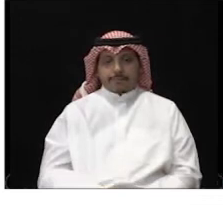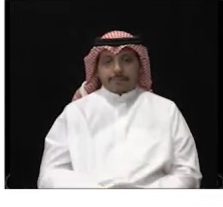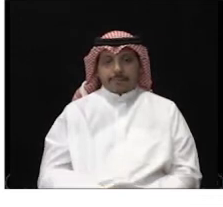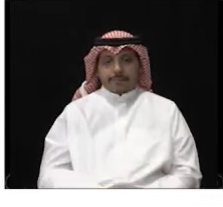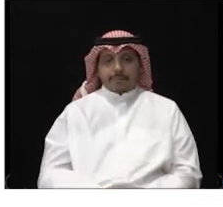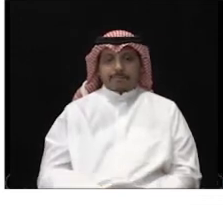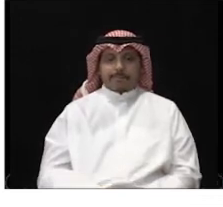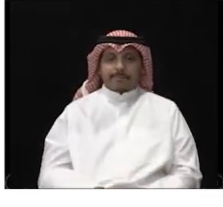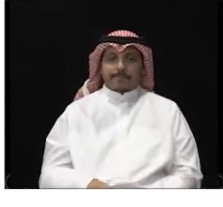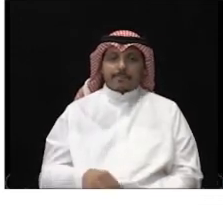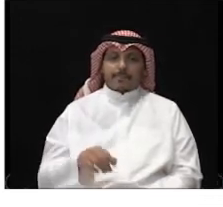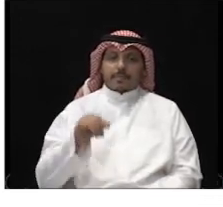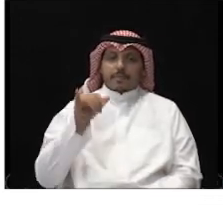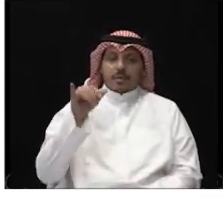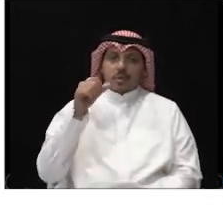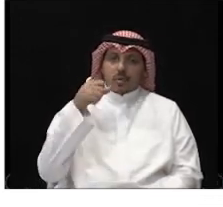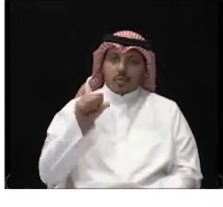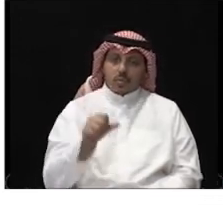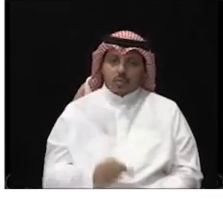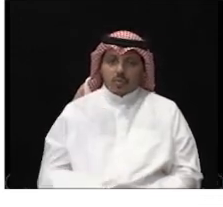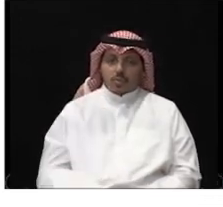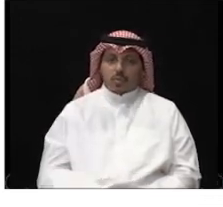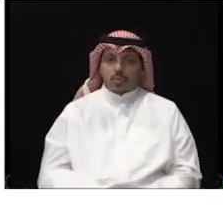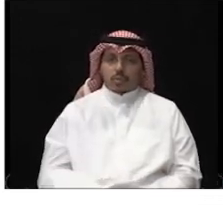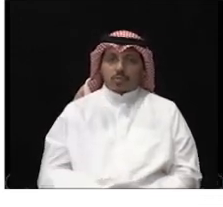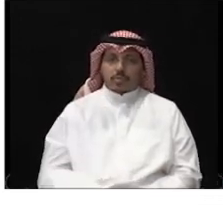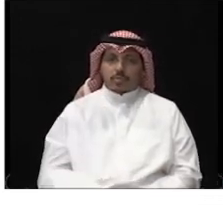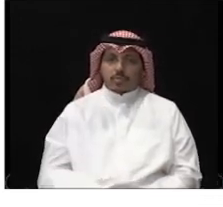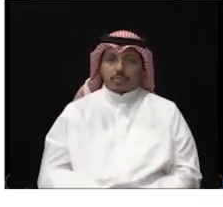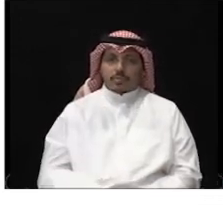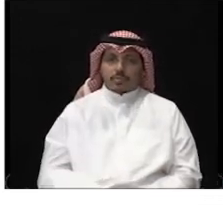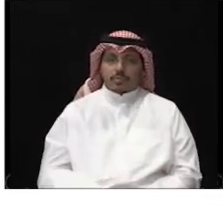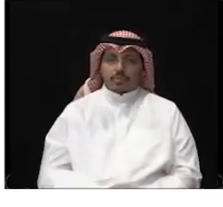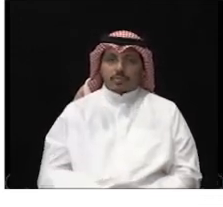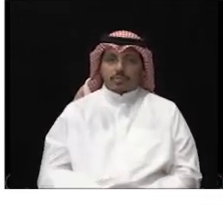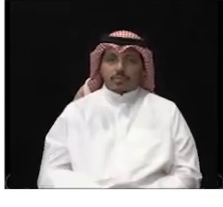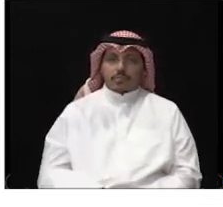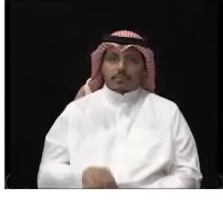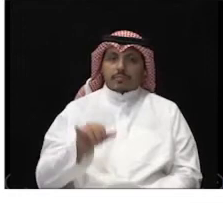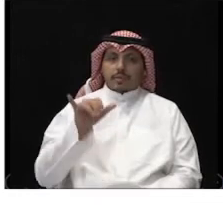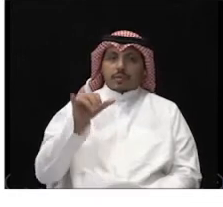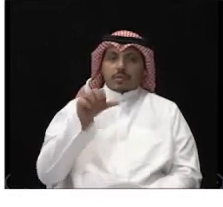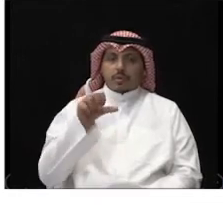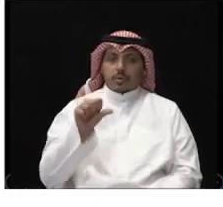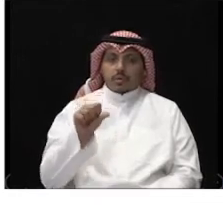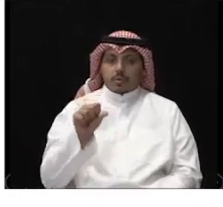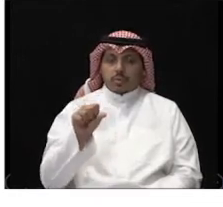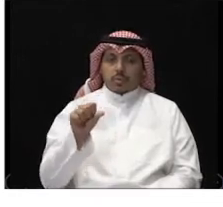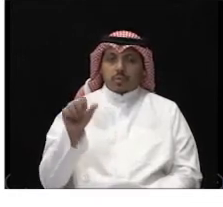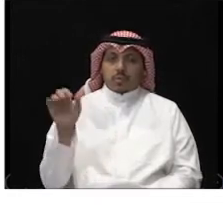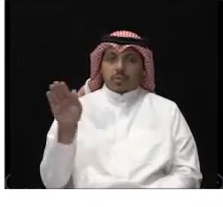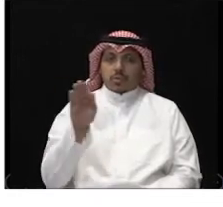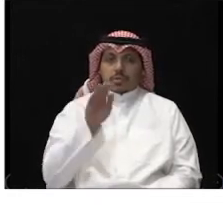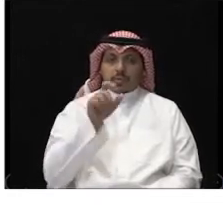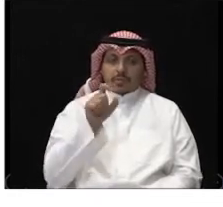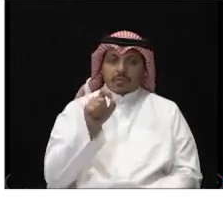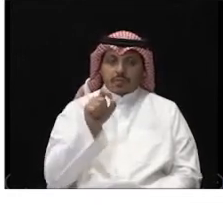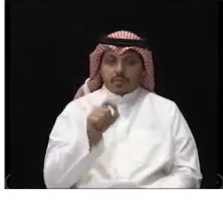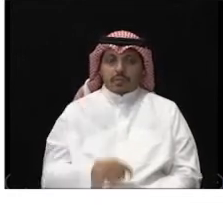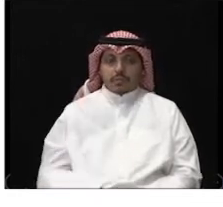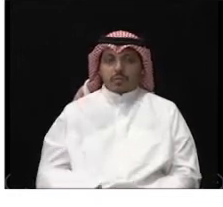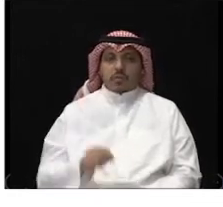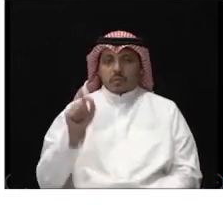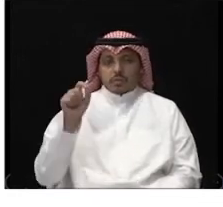قصير، صوت الطويل يو، ممتاز. وهنا يو سيفو،